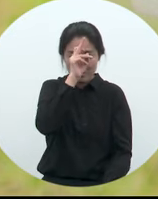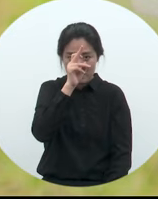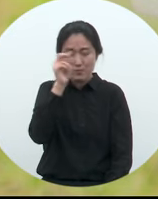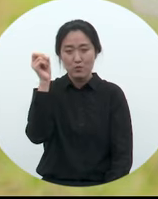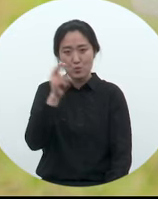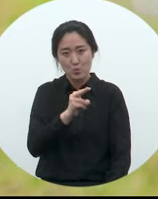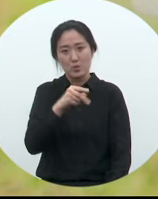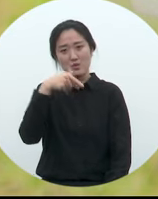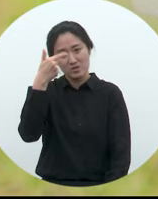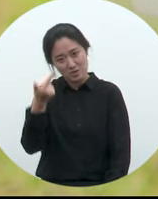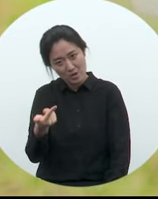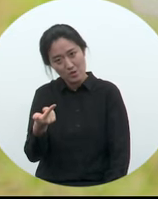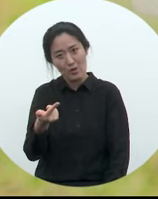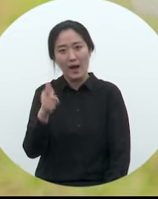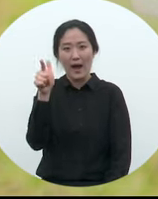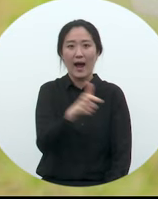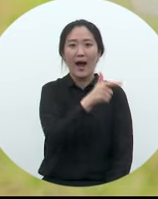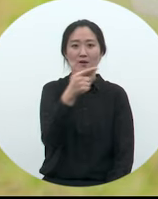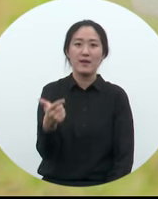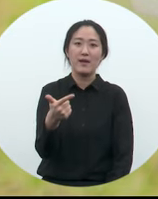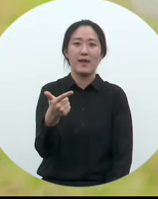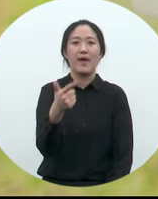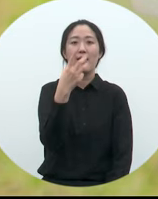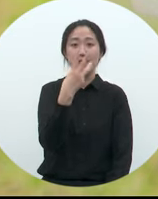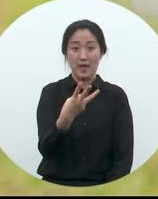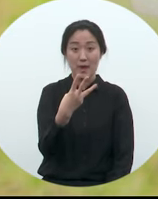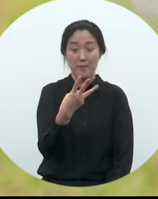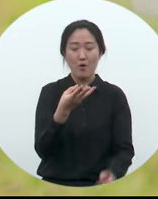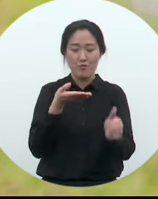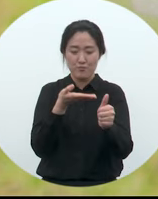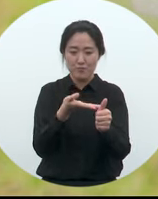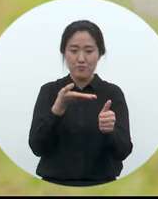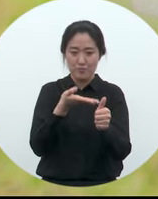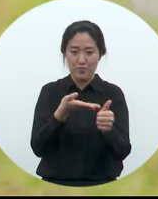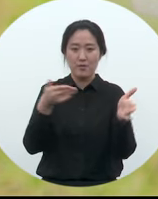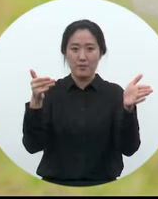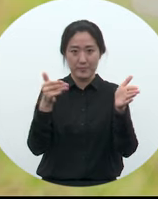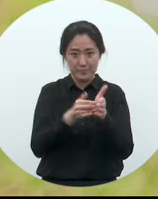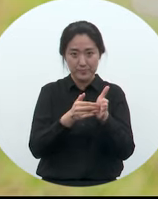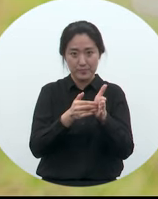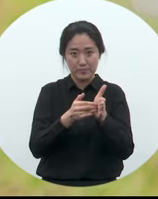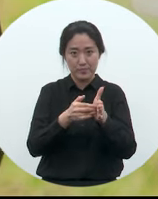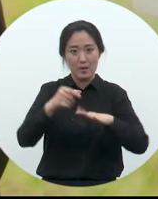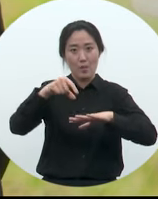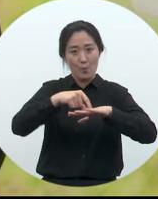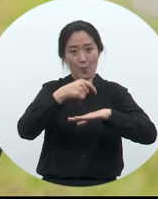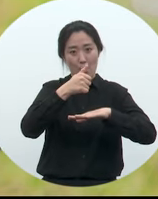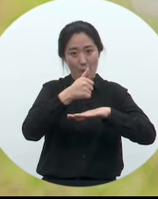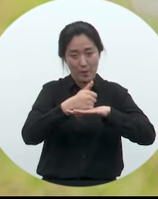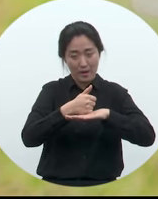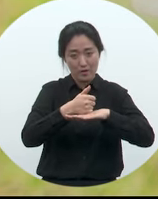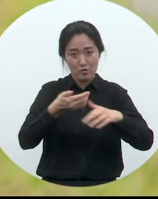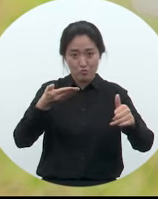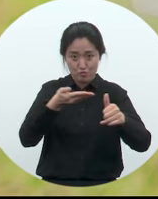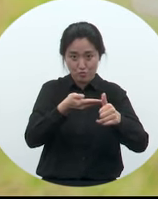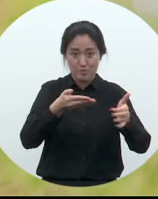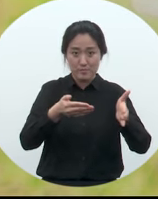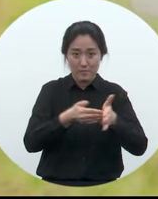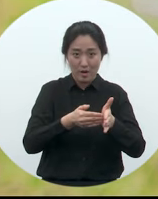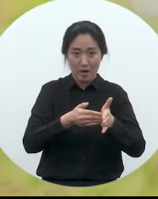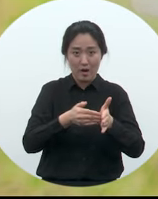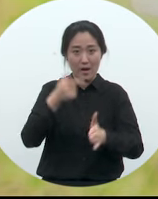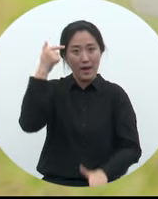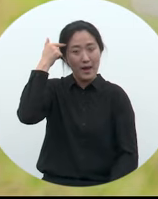때또한번 먹이고, 저녁 때한번 먹이고, 그러니까 하루에 3번 정도 먹였는데요. 이렇게 궁중조청을 먹인